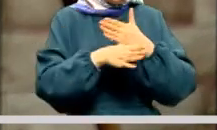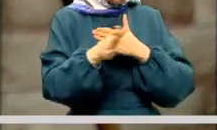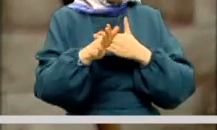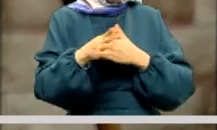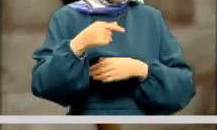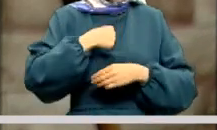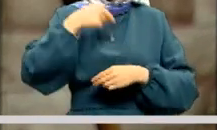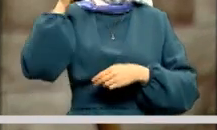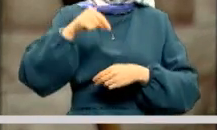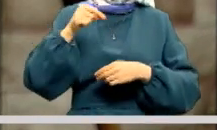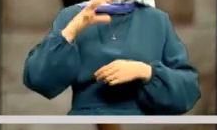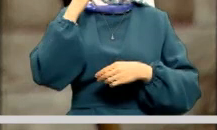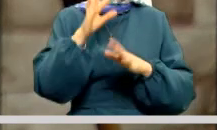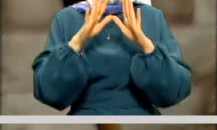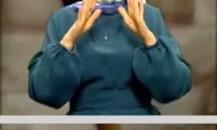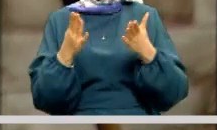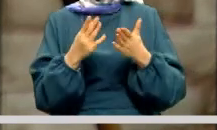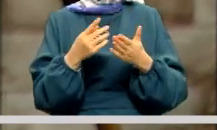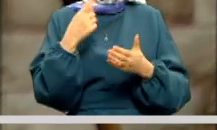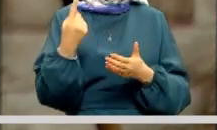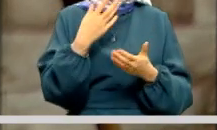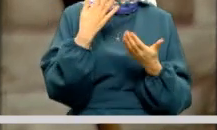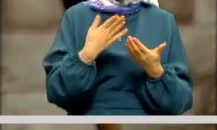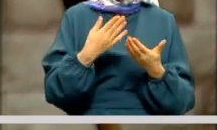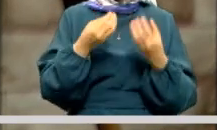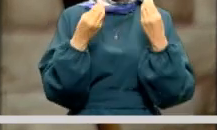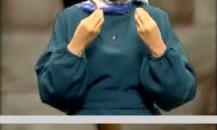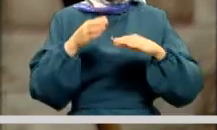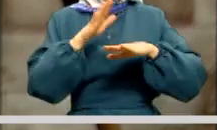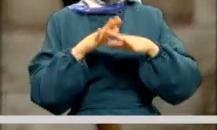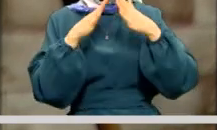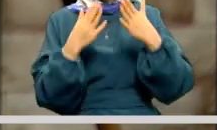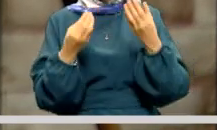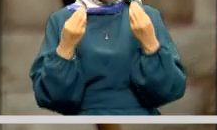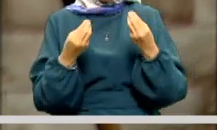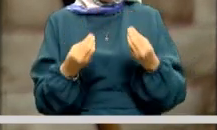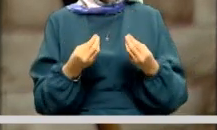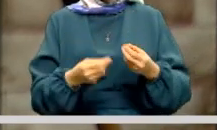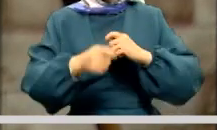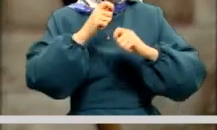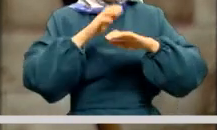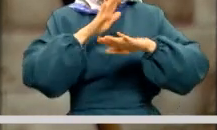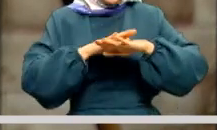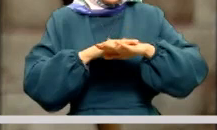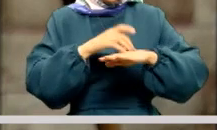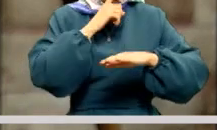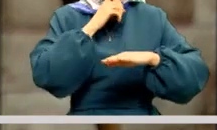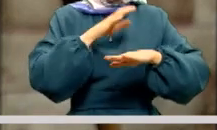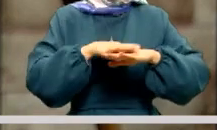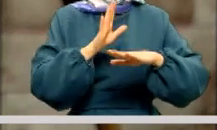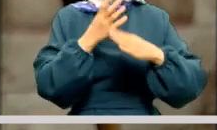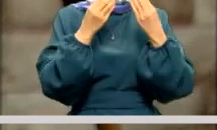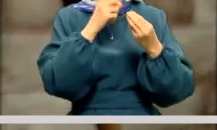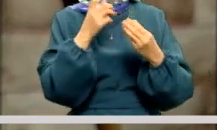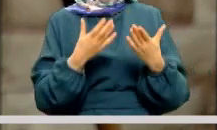Ben bugün kime ne tür bir iyilik yaparım ya da hangi güzel davranışı yaparsam yanlış yapmamış olurum ya da